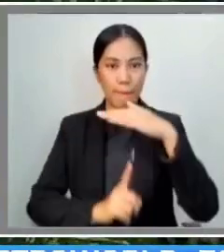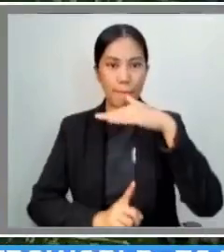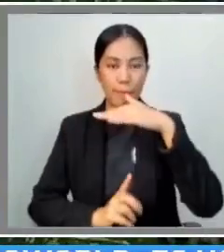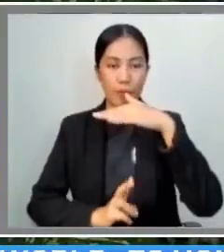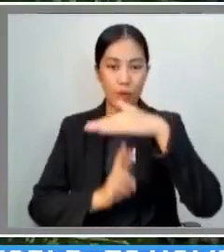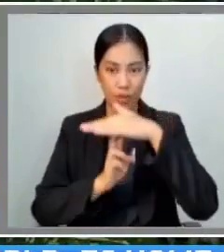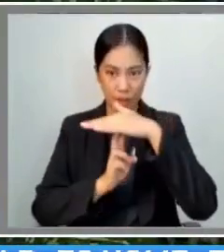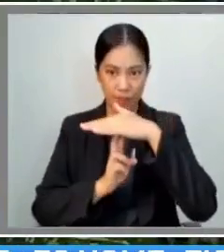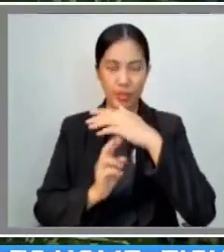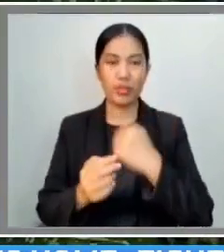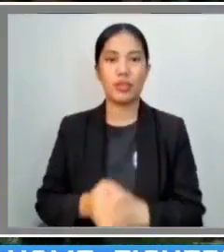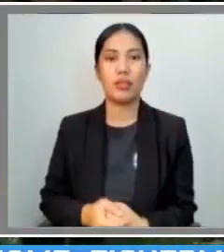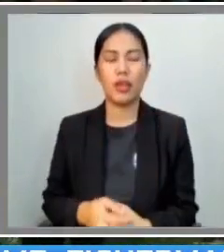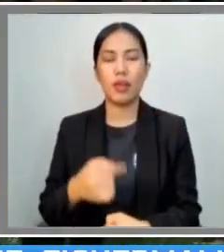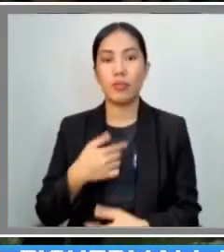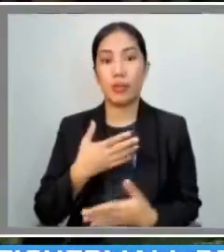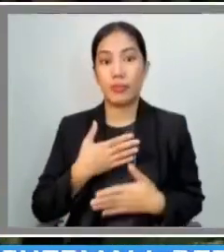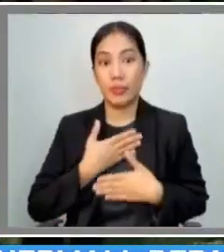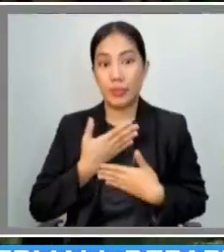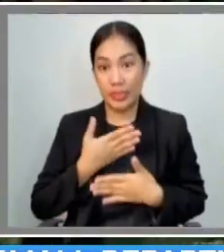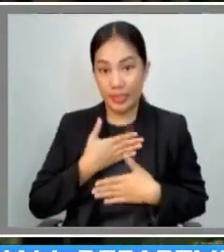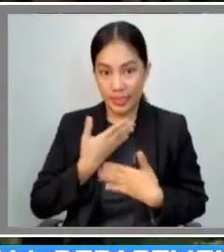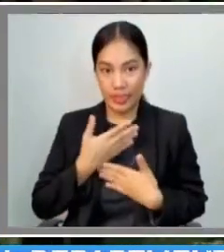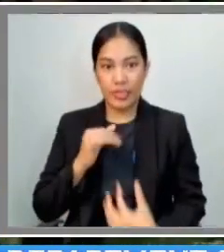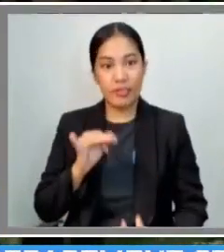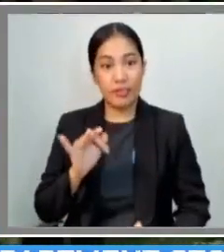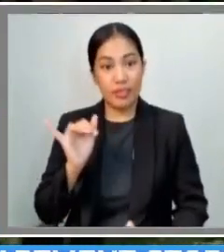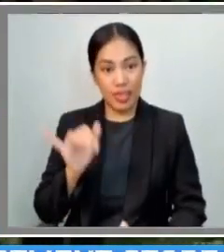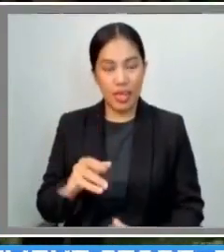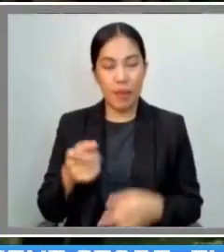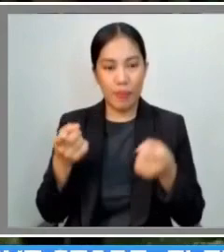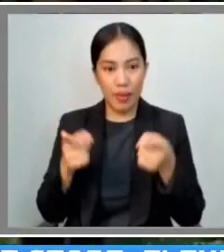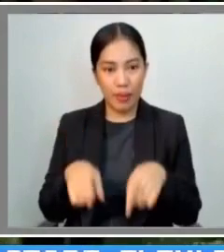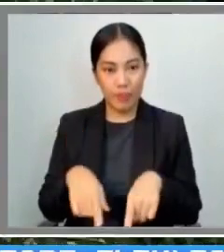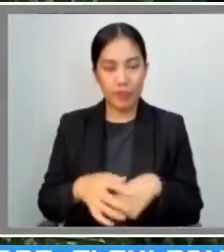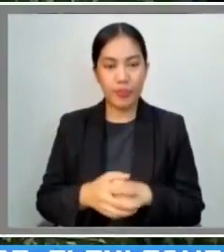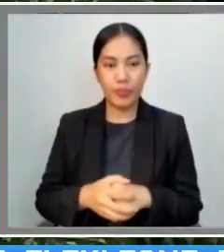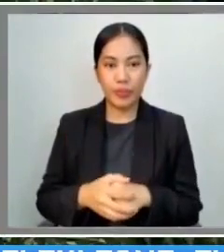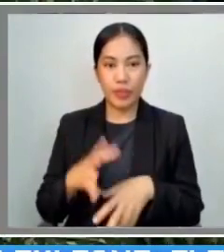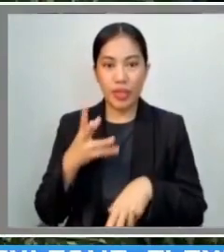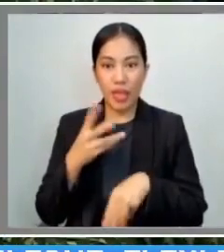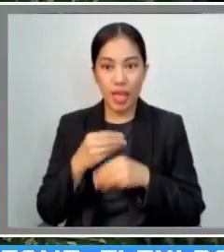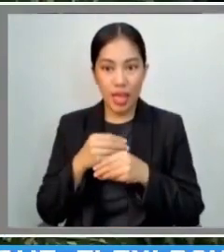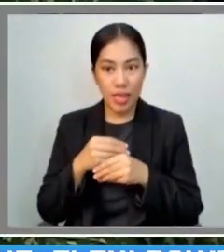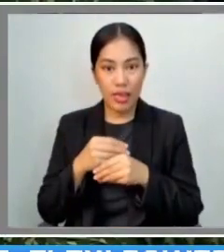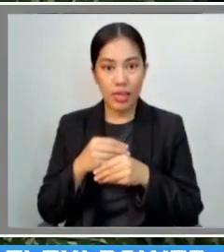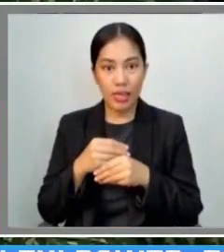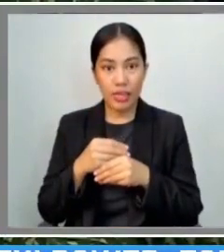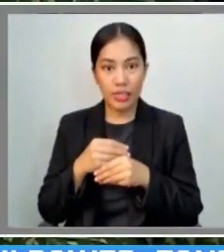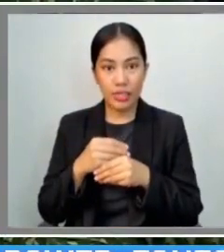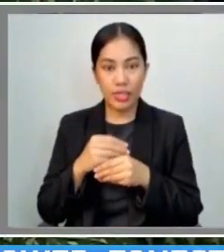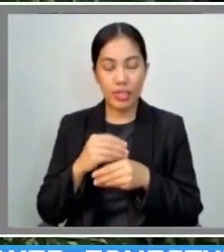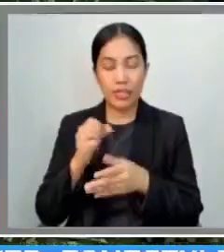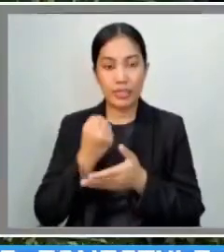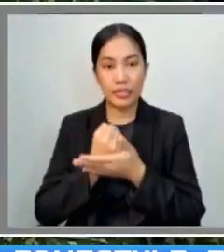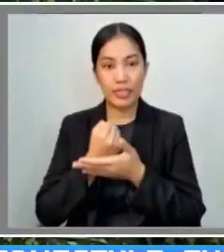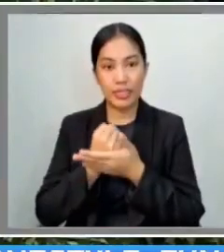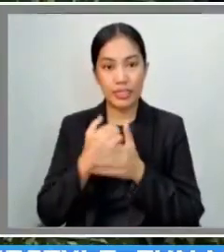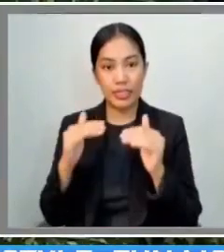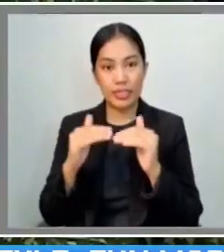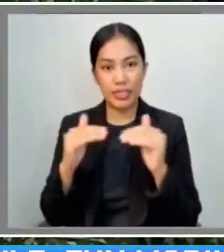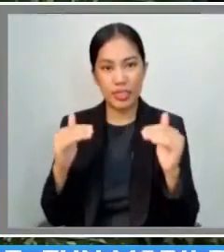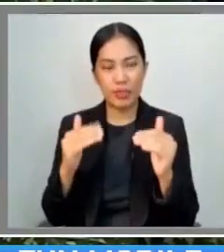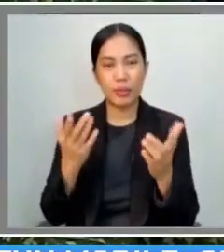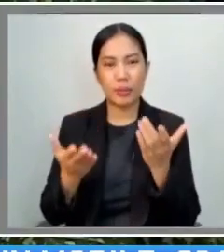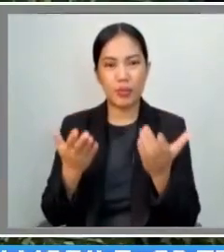yyun very good Paano ba yung madadagdag pag one salary paid higher siguro mga 2 to 3,000 siguro